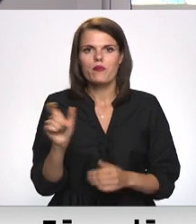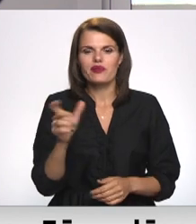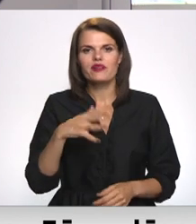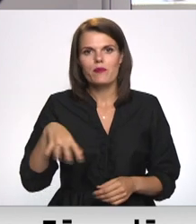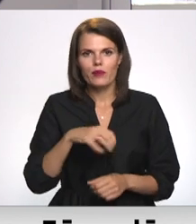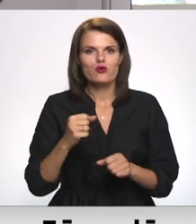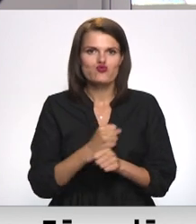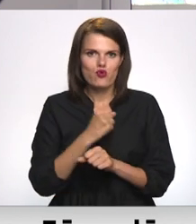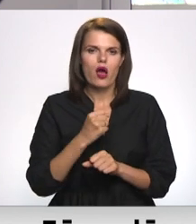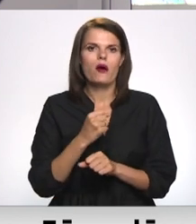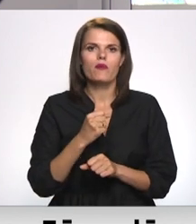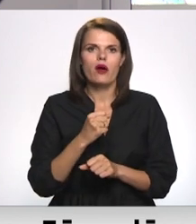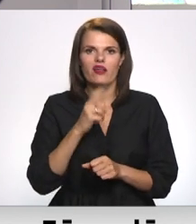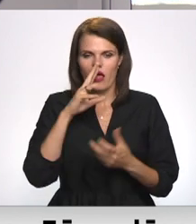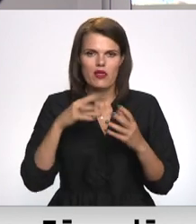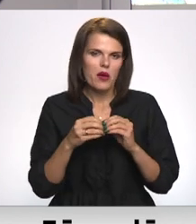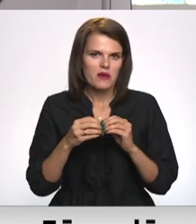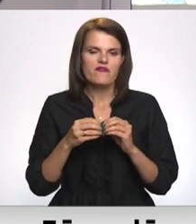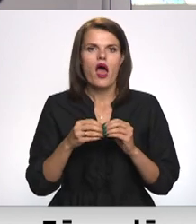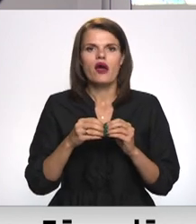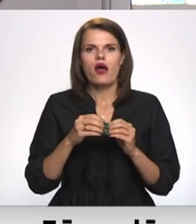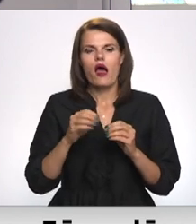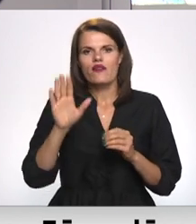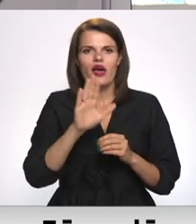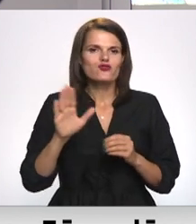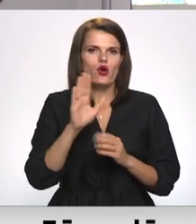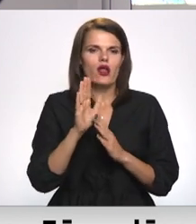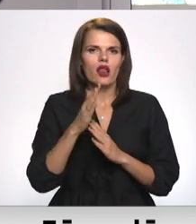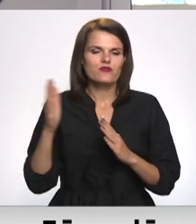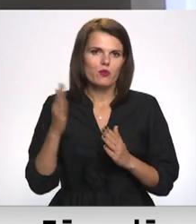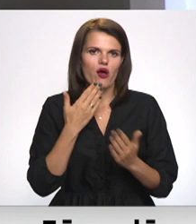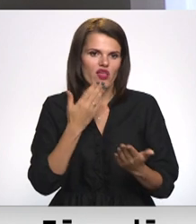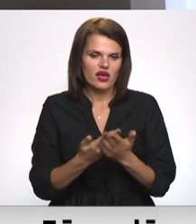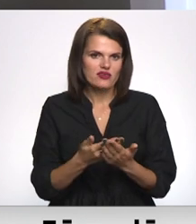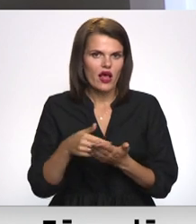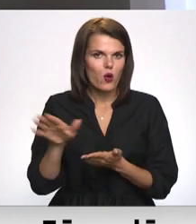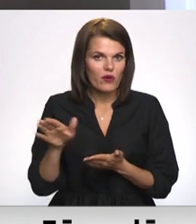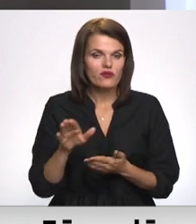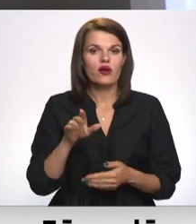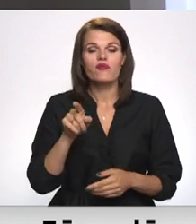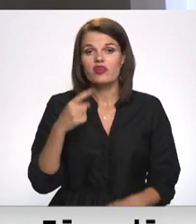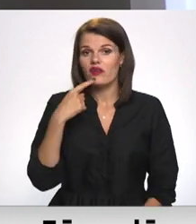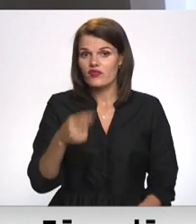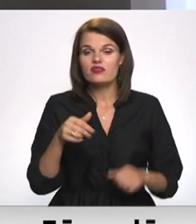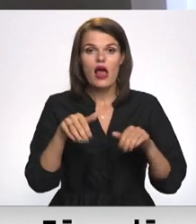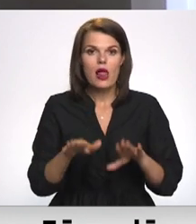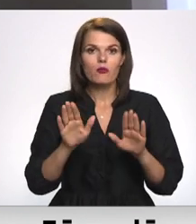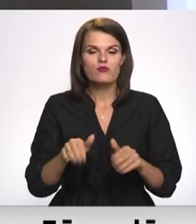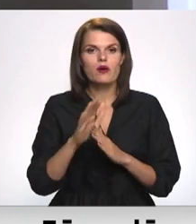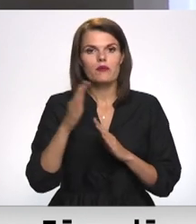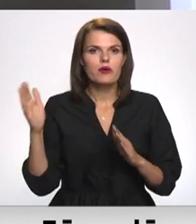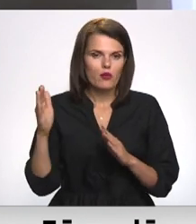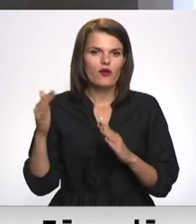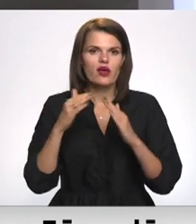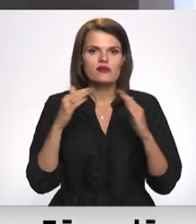tomēr atļaujamies neņemt vērā šo biblioteku padomes rekomendāciju. Miltiņa nenoliedz, ka lēmums par Bulduru